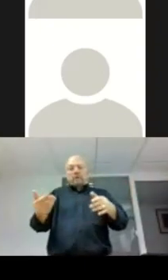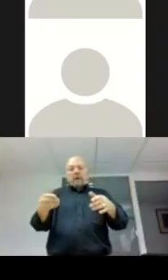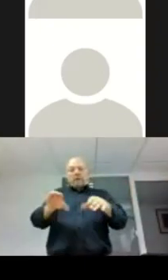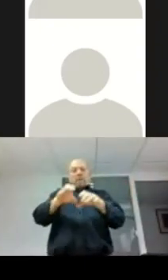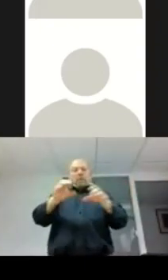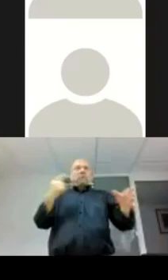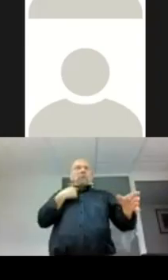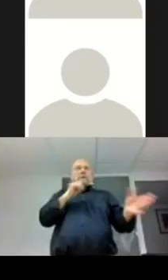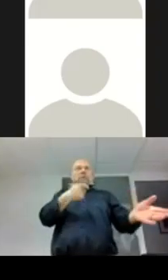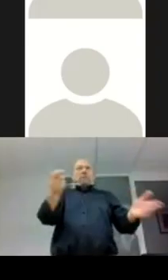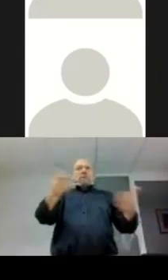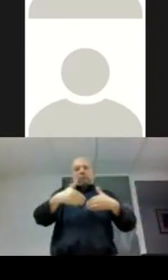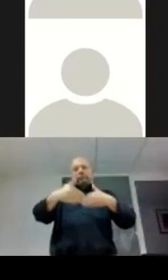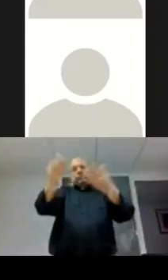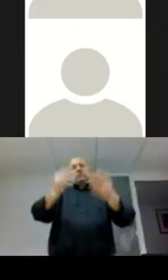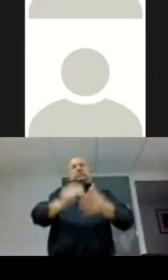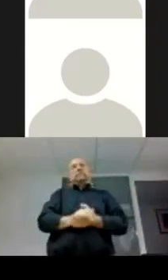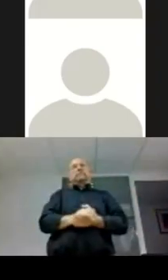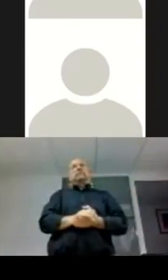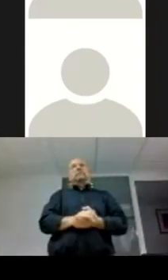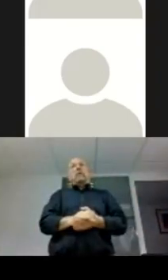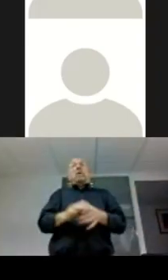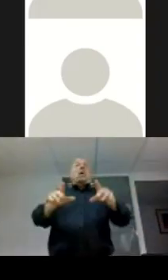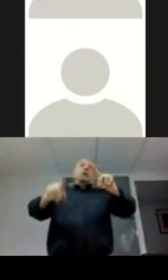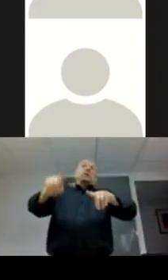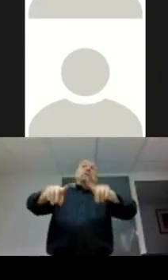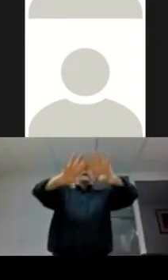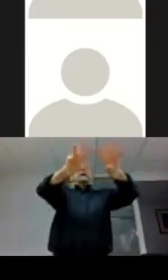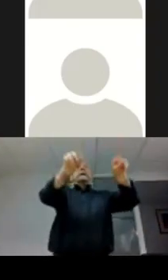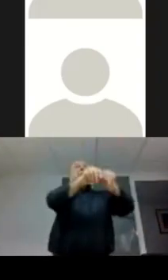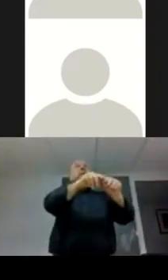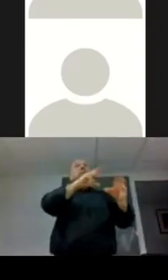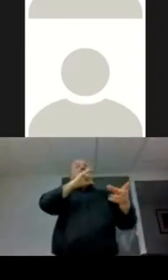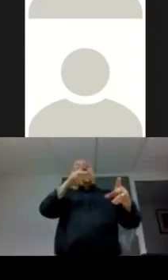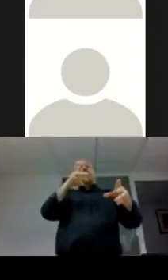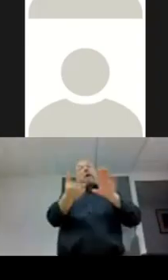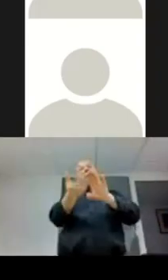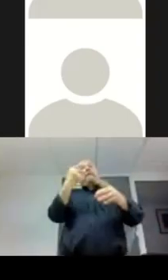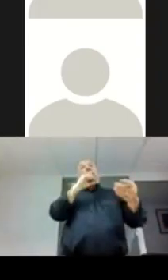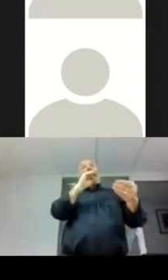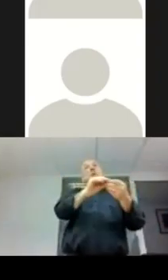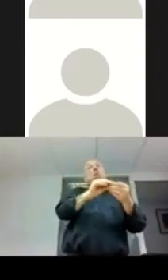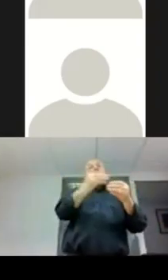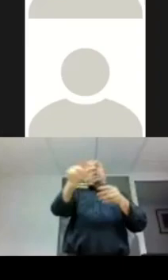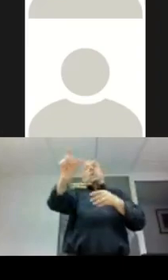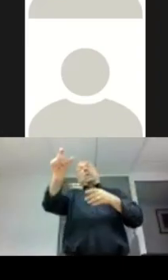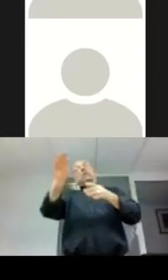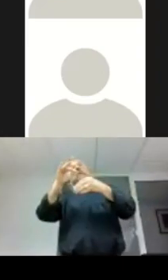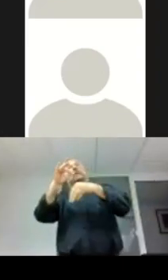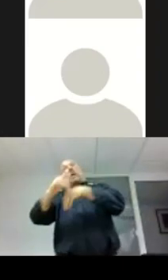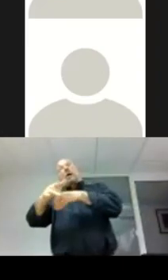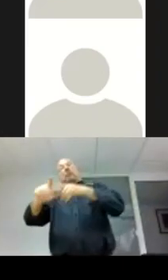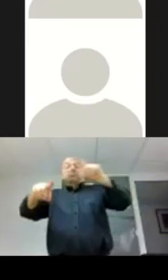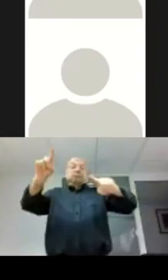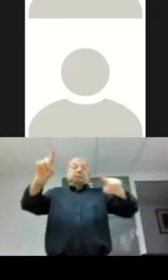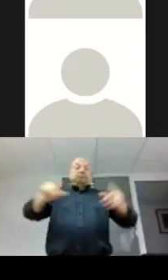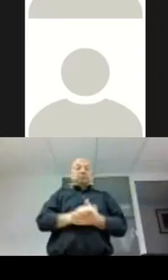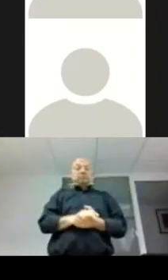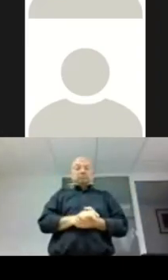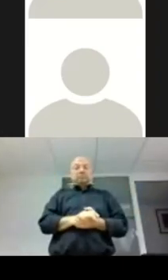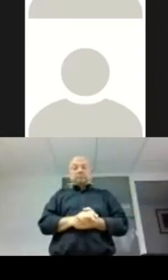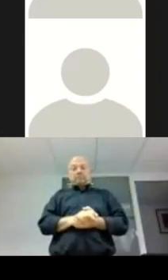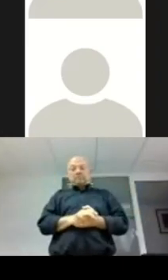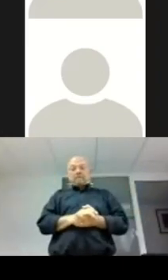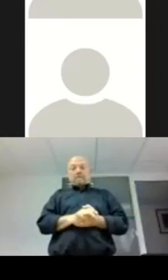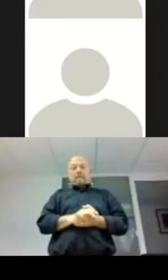d'inflammation négatifs, qui ferment parfois la poche dès la fin de la première semaine. Ce qui est sûr, c'est que ces stomies sont très